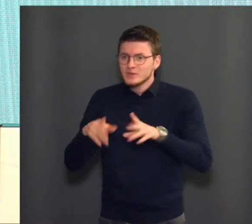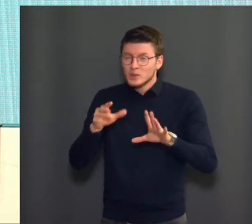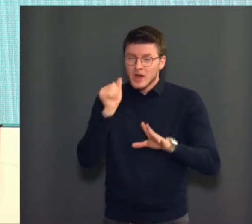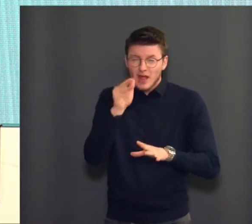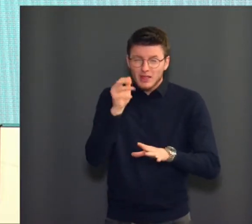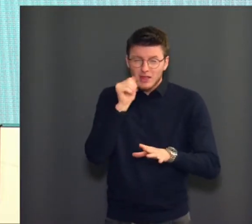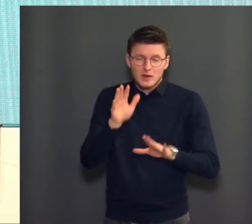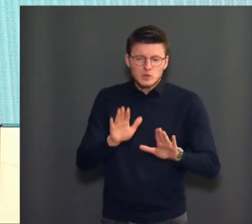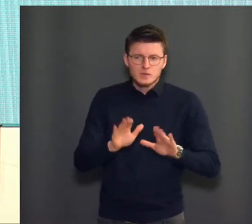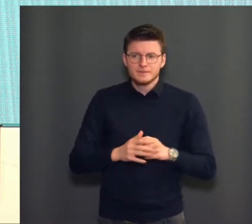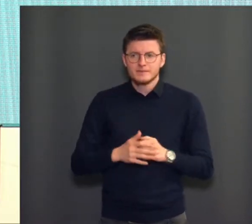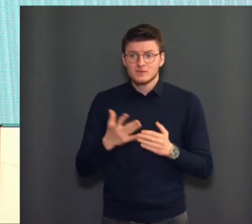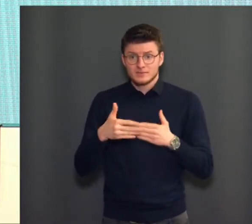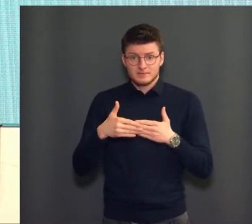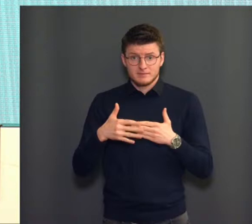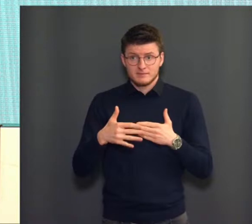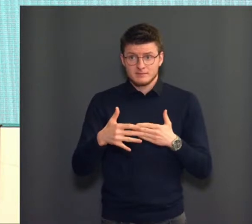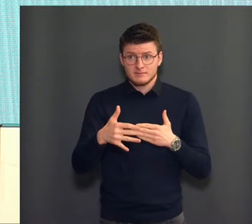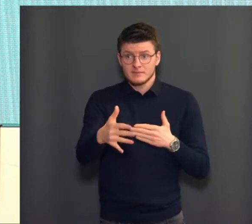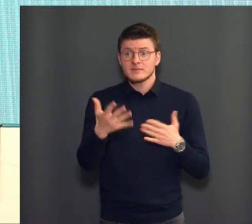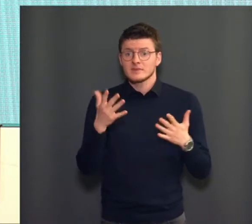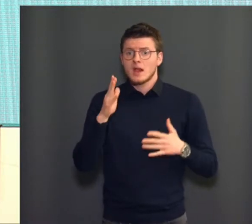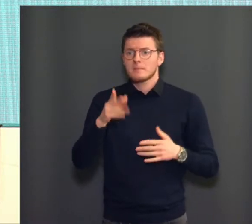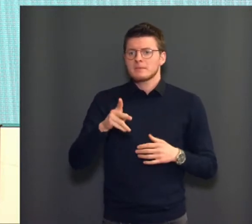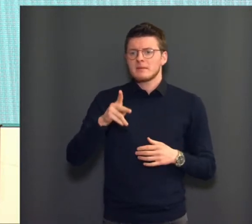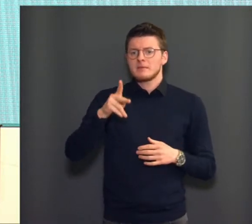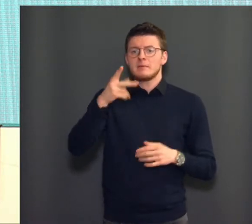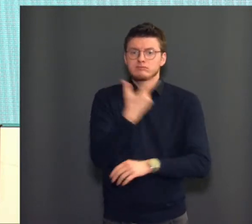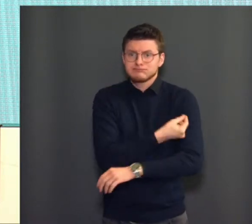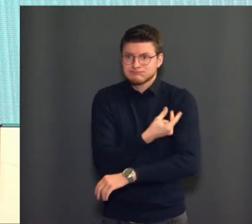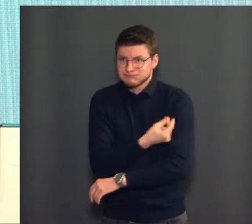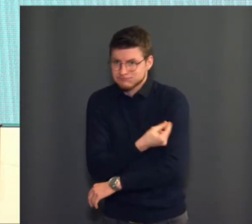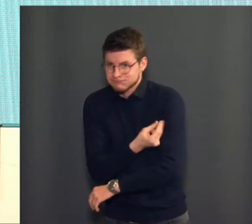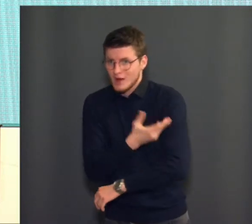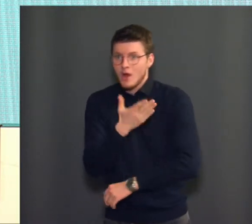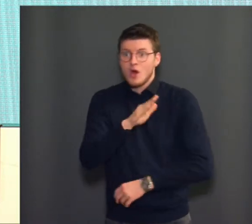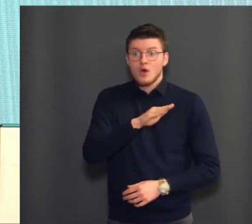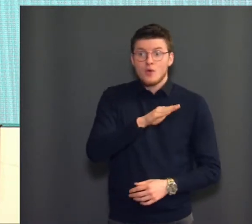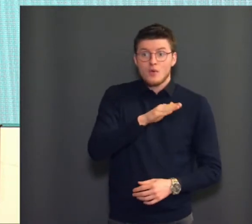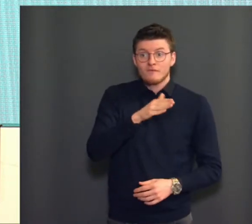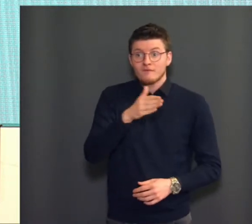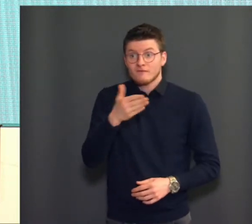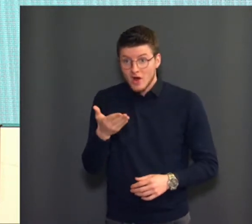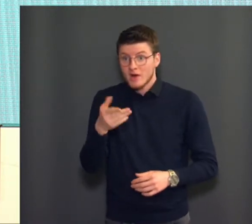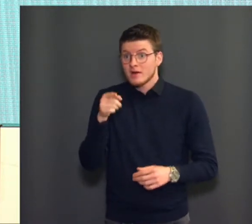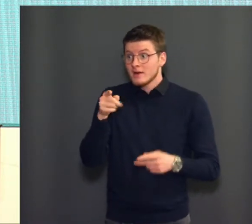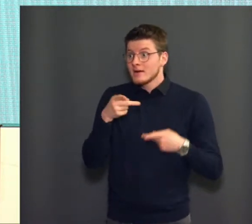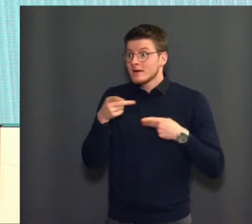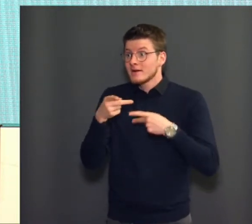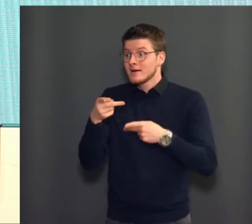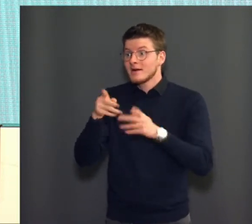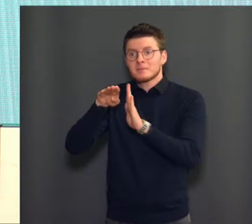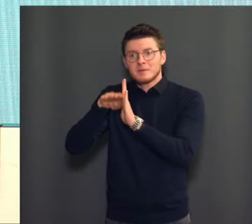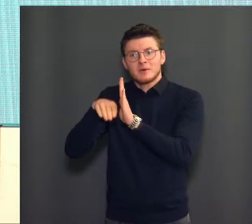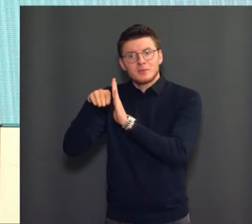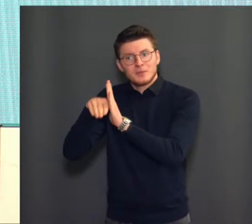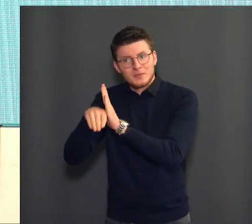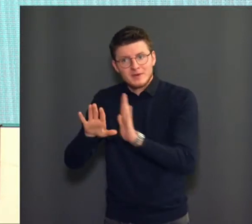de vaccinatie op het aantal ziekenhuisopnames toenemen. Het is echter nog te vroeg om enkel hierop te